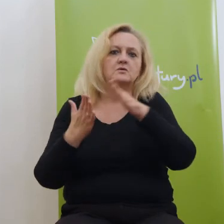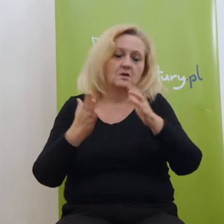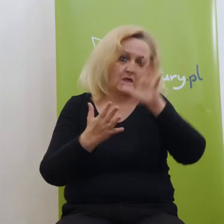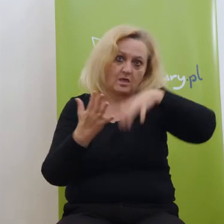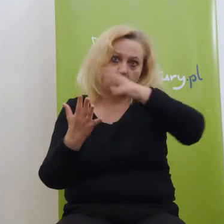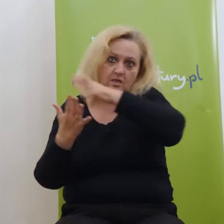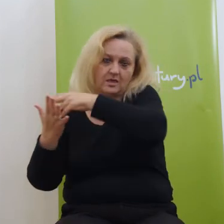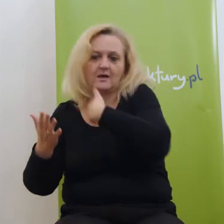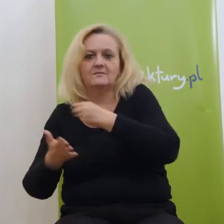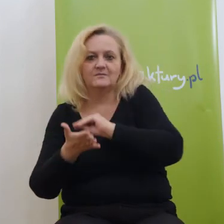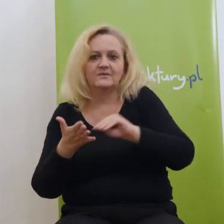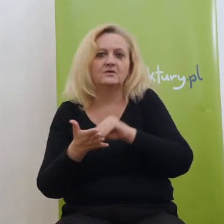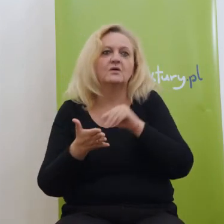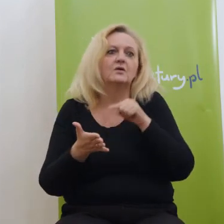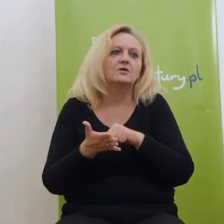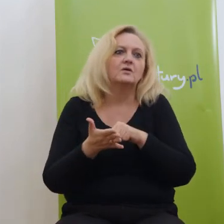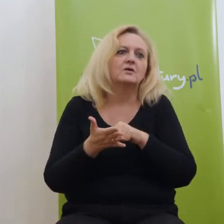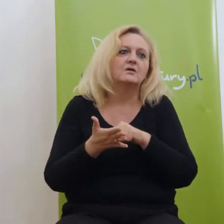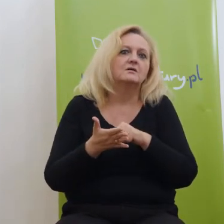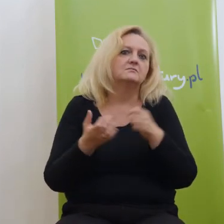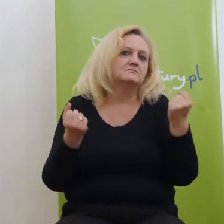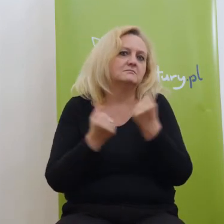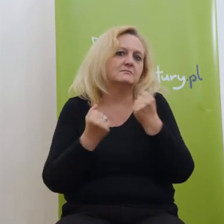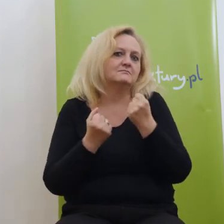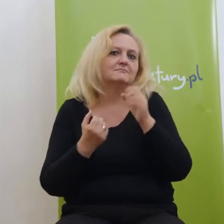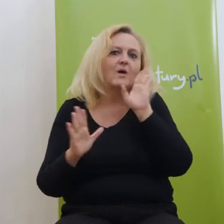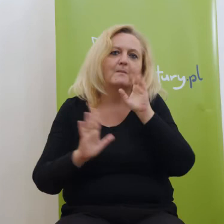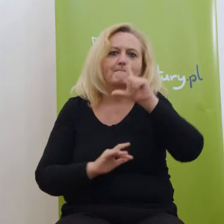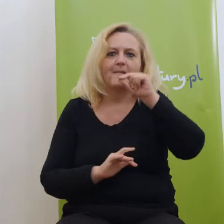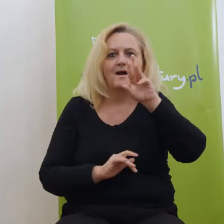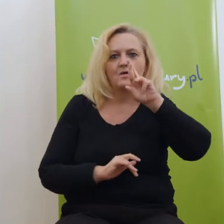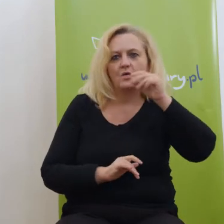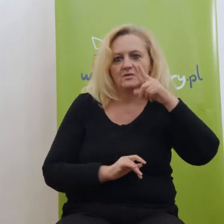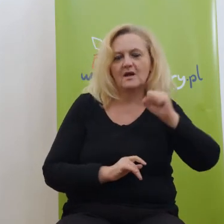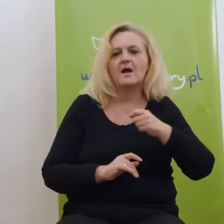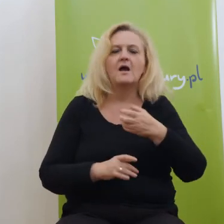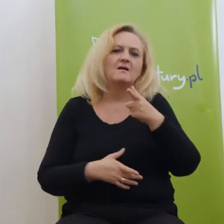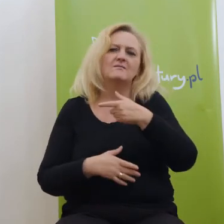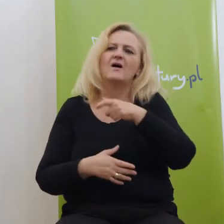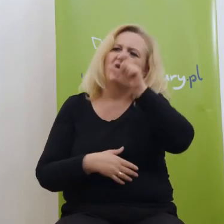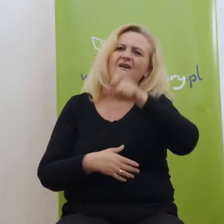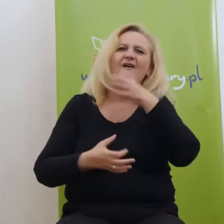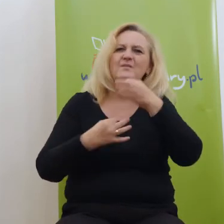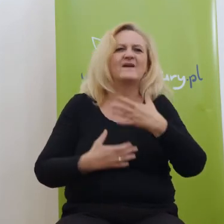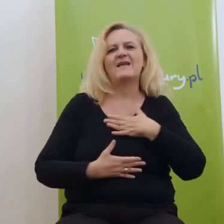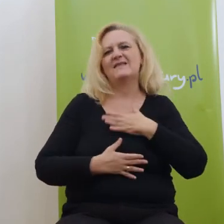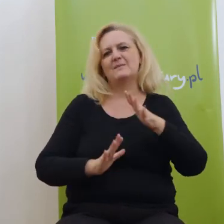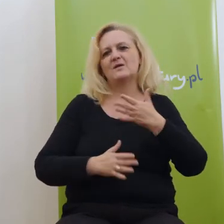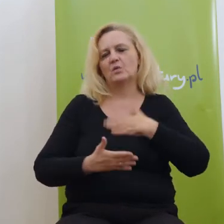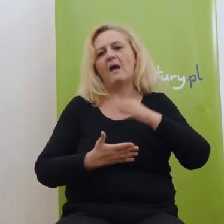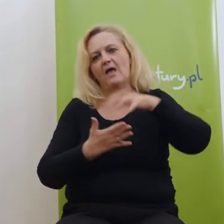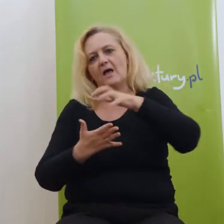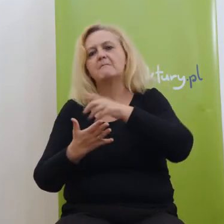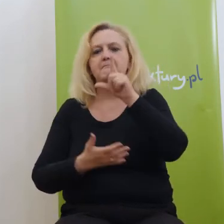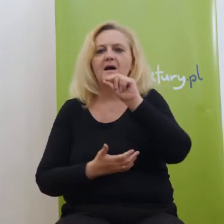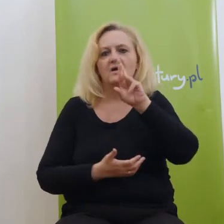był taką obrzydliwą parodią stylu tego poety, którego niezbyt lubiłam w liceum. Natomiast parodia